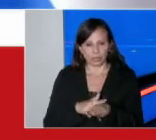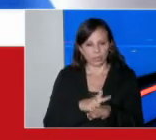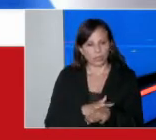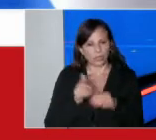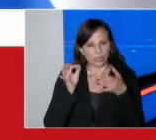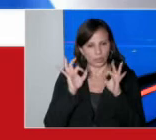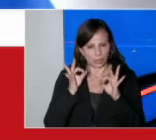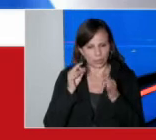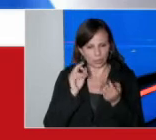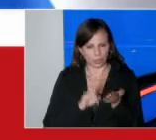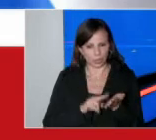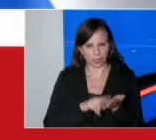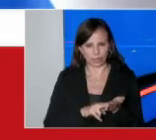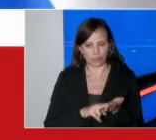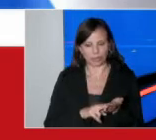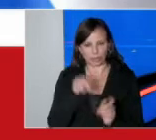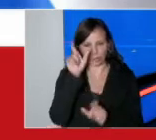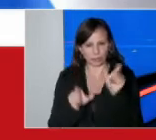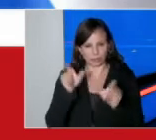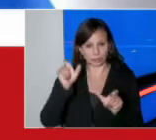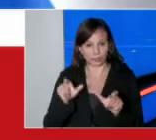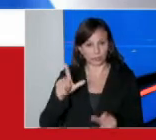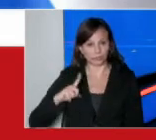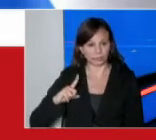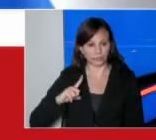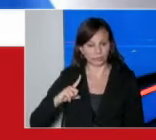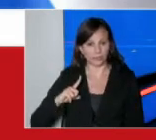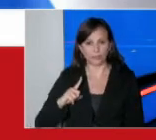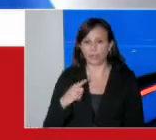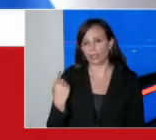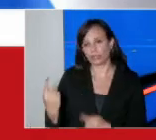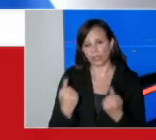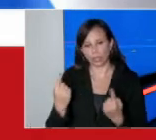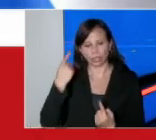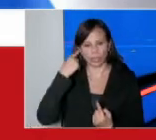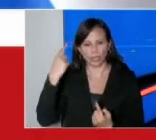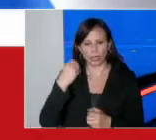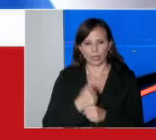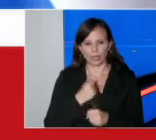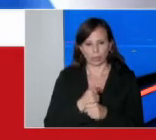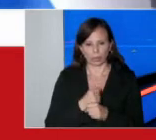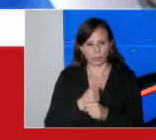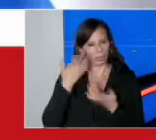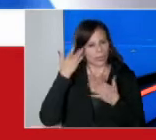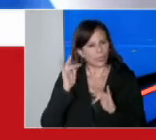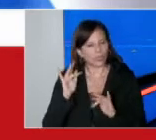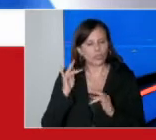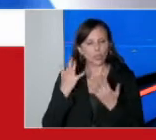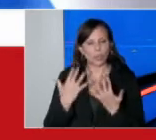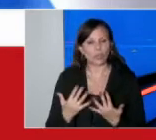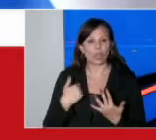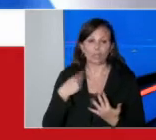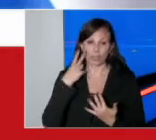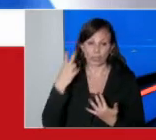בזכויות האדם ובפרטיות וכל אחד יודע לעשות החישוב, אבל אני מסתכל על תמונה כוללת